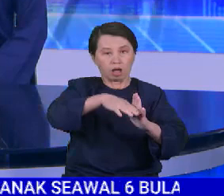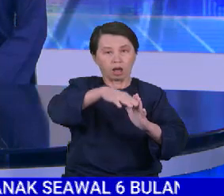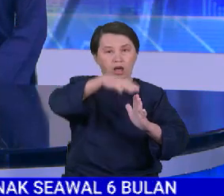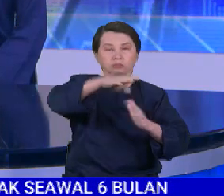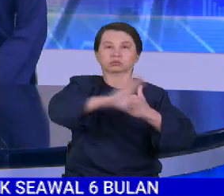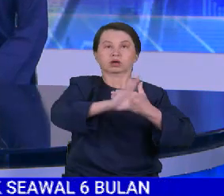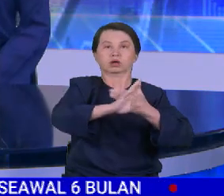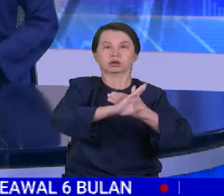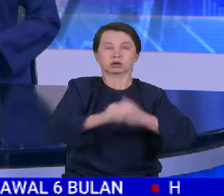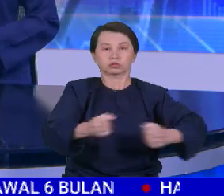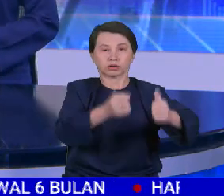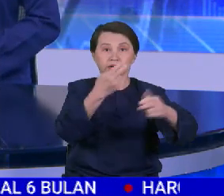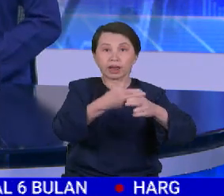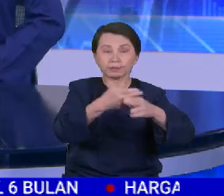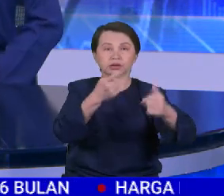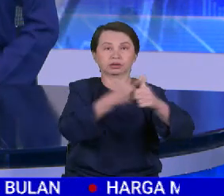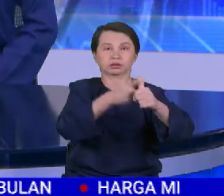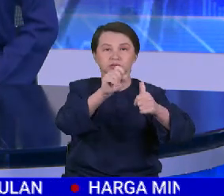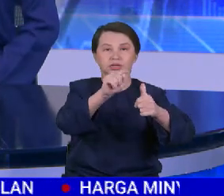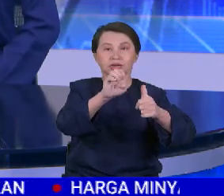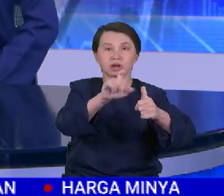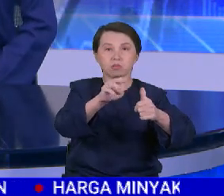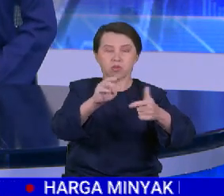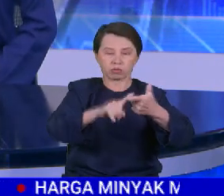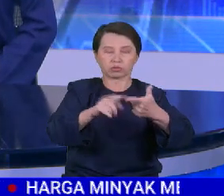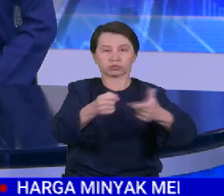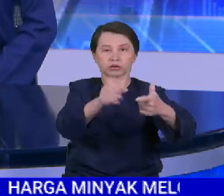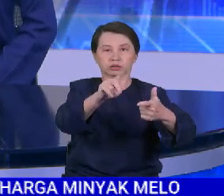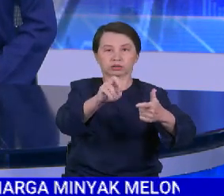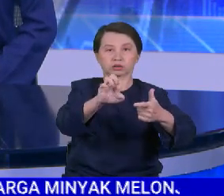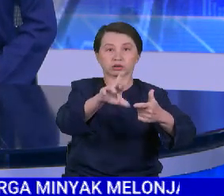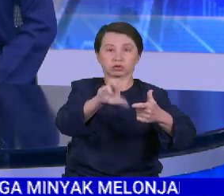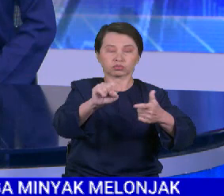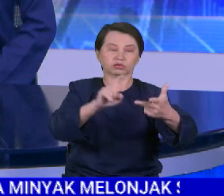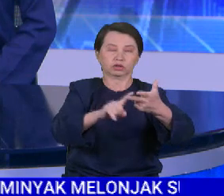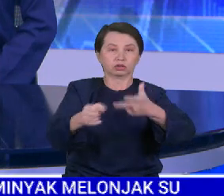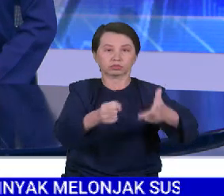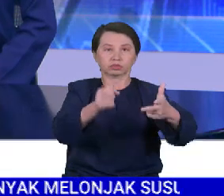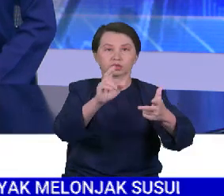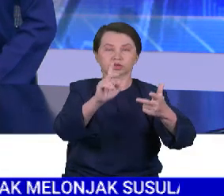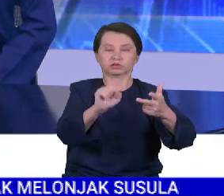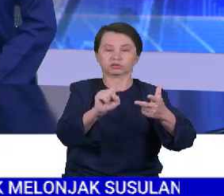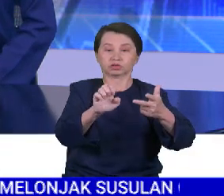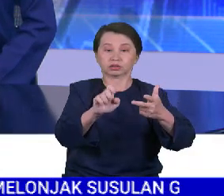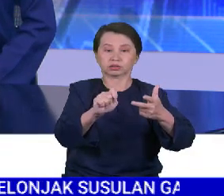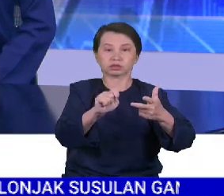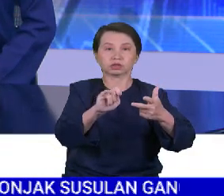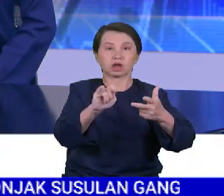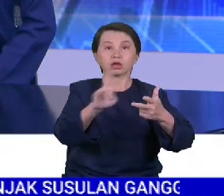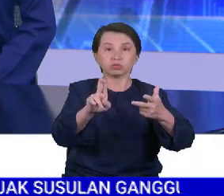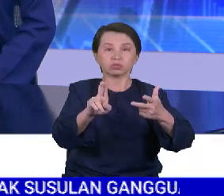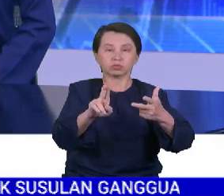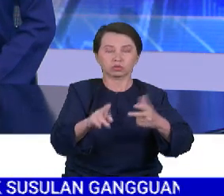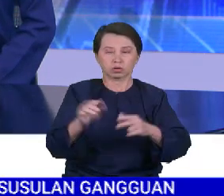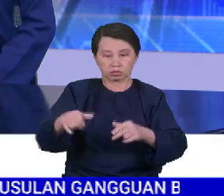paras bahaya. Sungai terlibat ialah Sungai Telemung, Sungai Nerus dan Sungai Setiu. Penduduk sekitar sungai